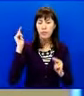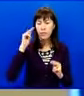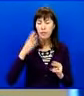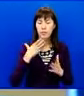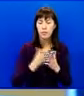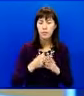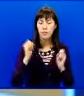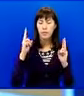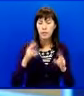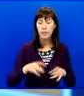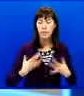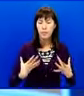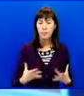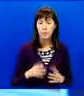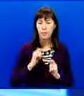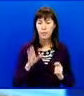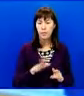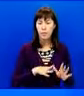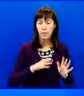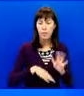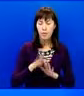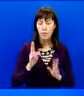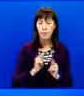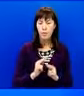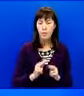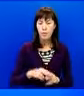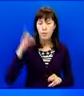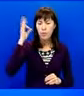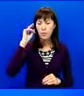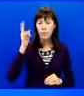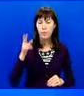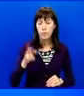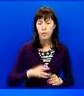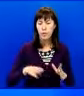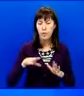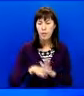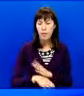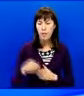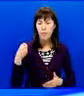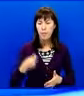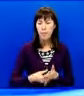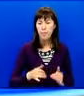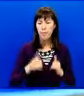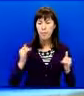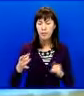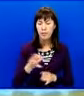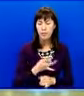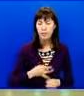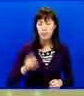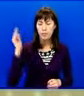свой профессиональный праздник. Наградили лучших педагогов, вспомнили тех, кто привнес неоценимый вклад в развитие